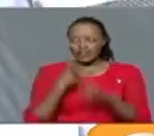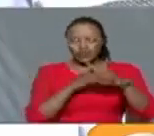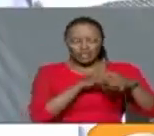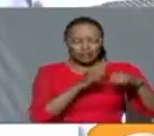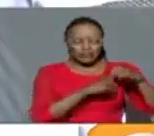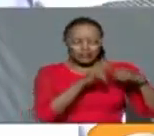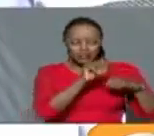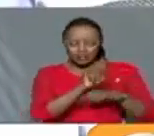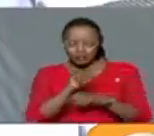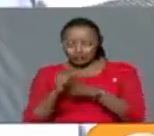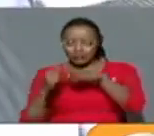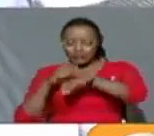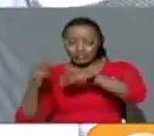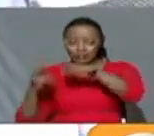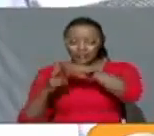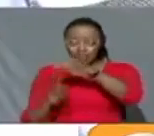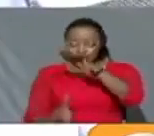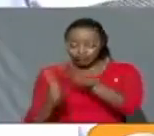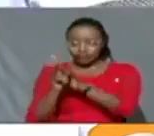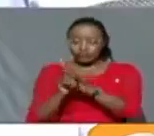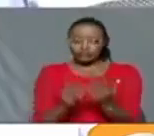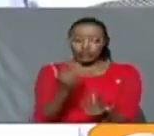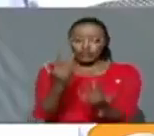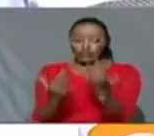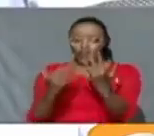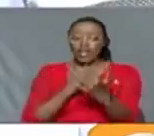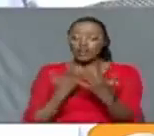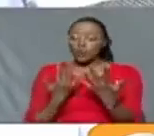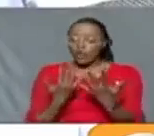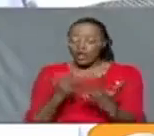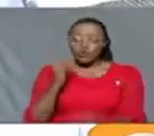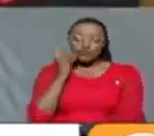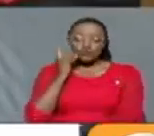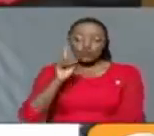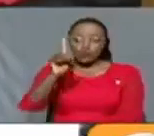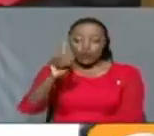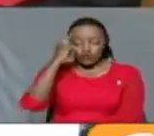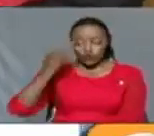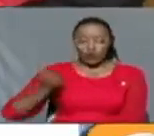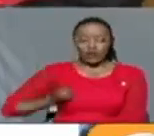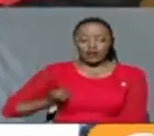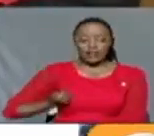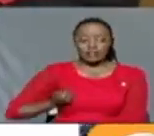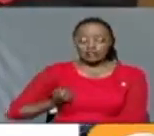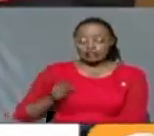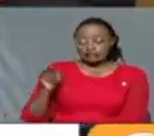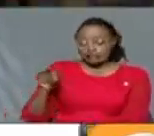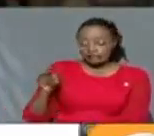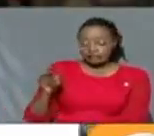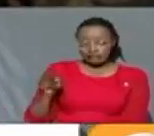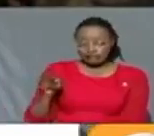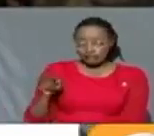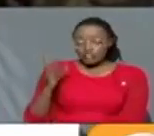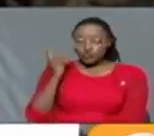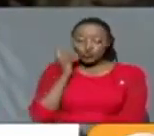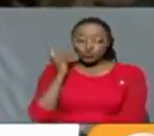7 kulitokea moto katika dormitory moja ya wasichana. Ndani ya hiyo